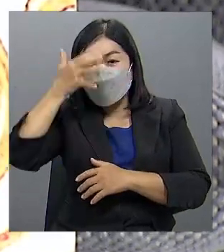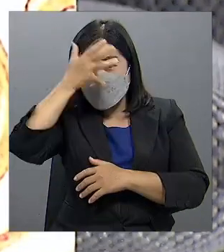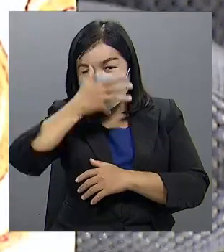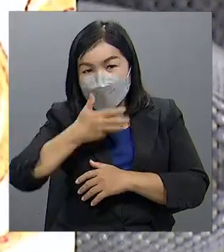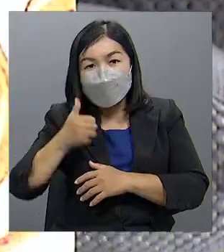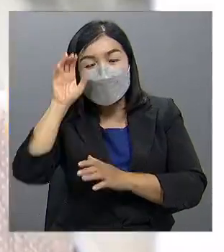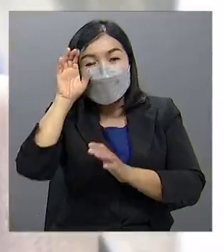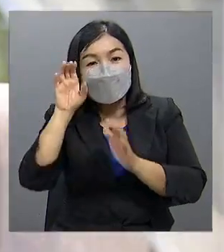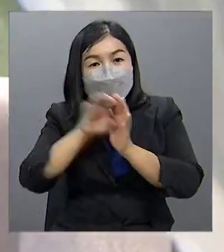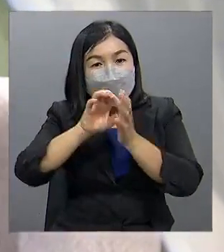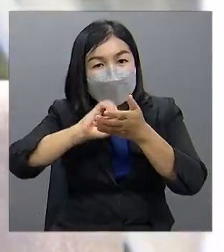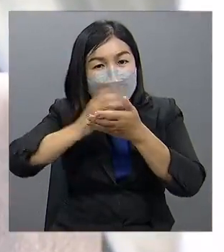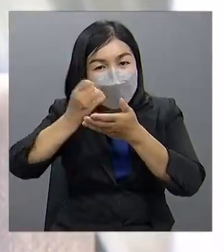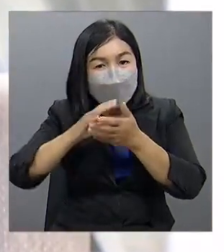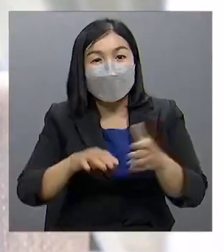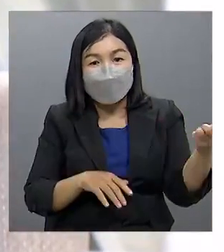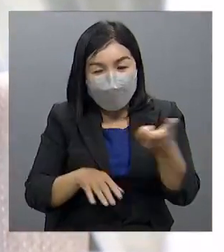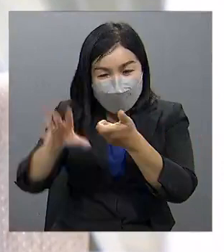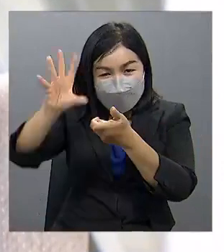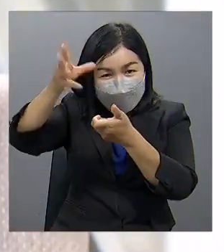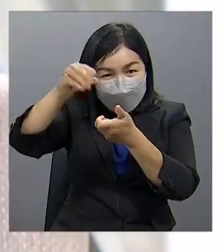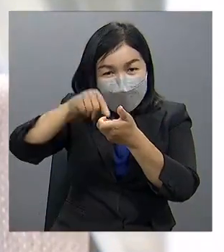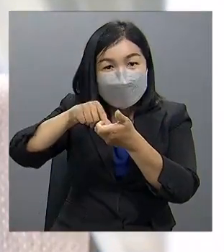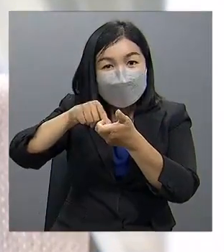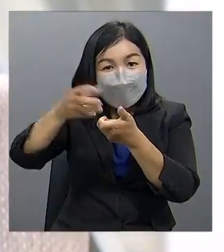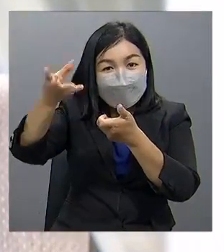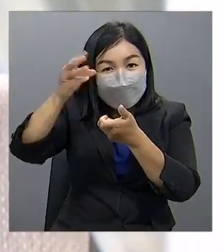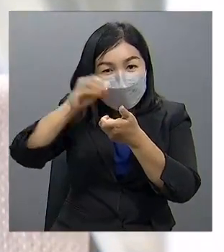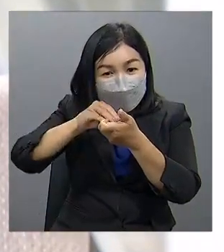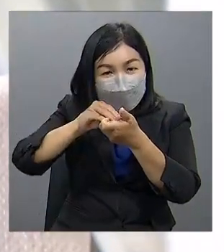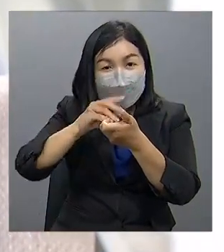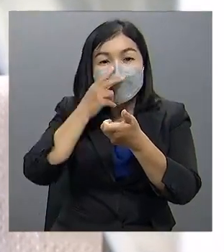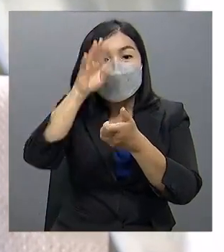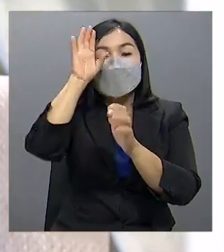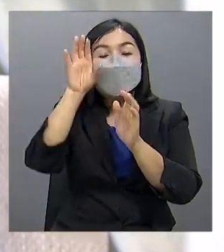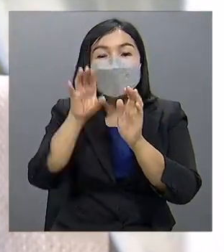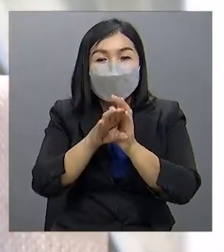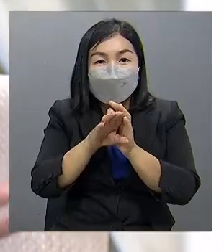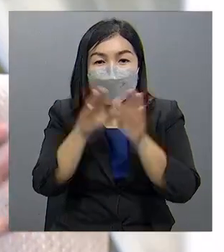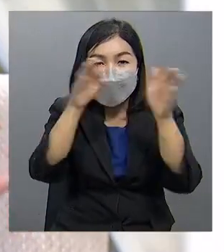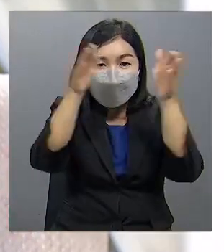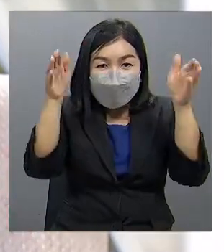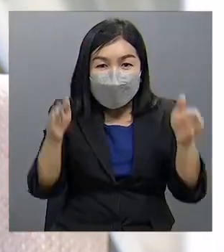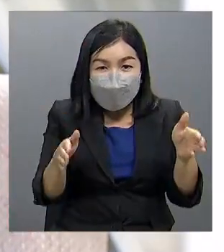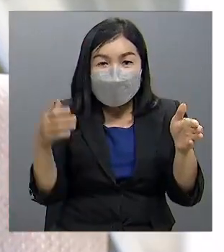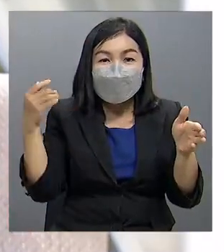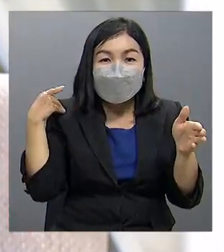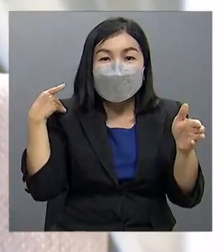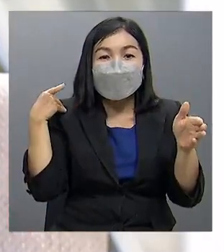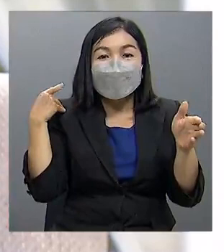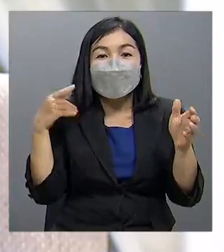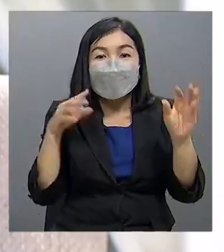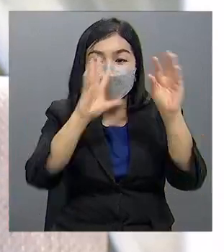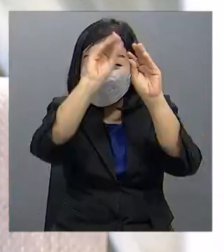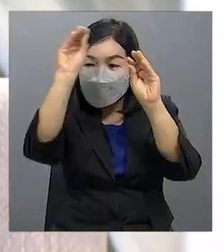ที่พี่ท็อปบอกสแกน QR code ที่มุมกล่องนะคะก็จะเห็นภาพบนกล่องเนี่ยมีนะคะในเรื่องของชีวิตเคลื่อนไหวเสมือนจริ